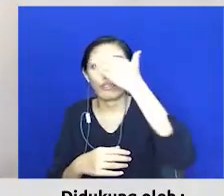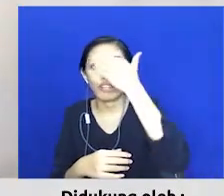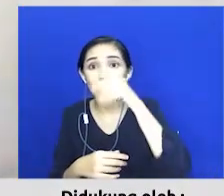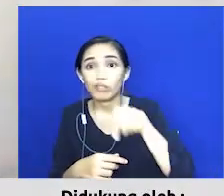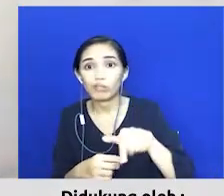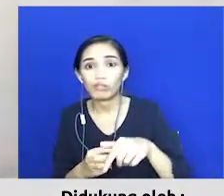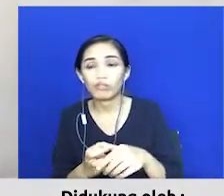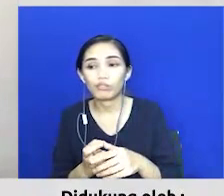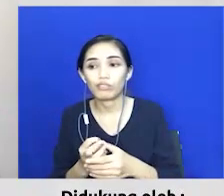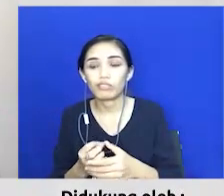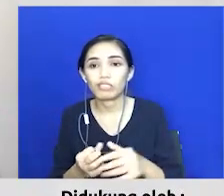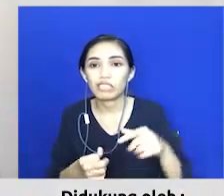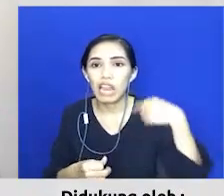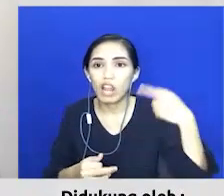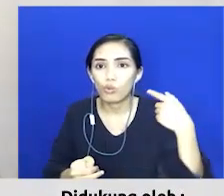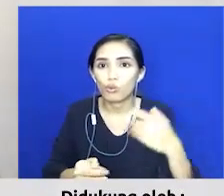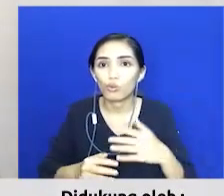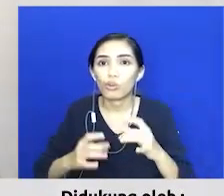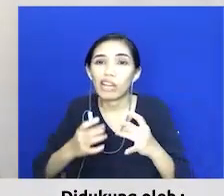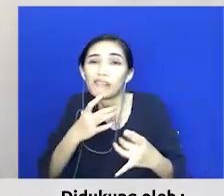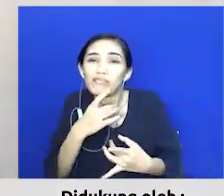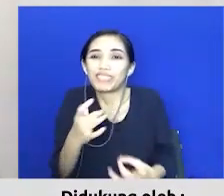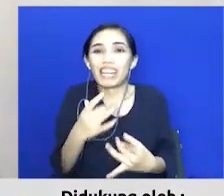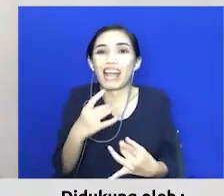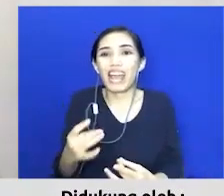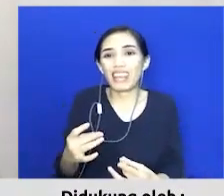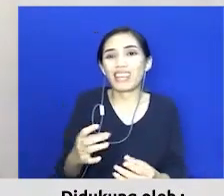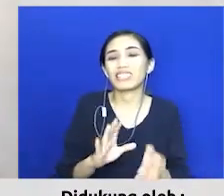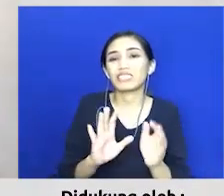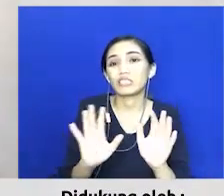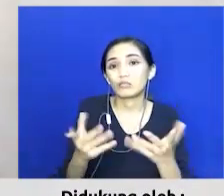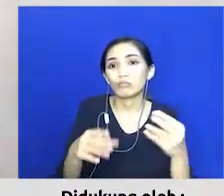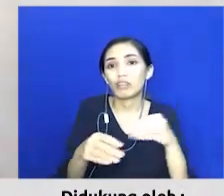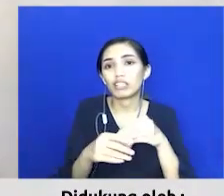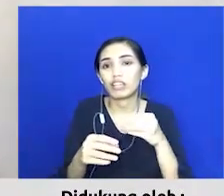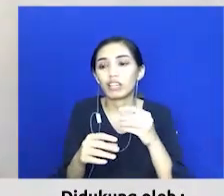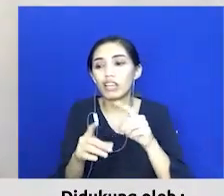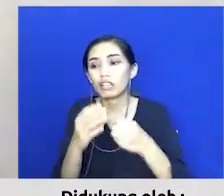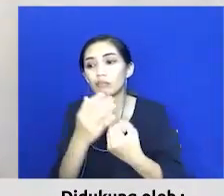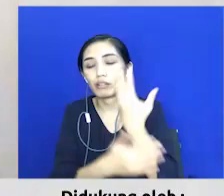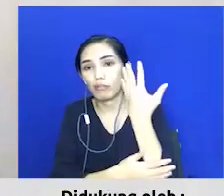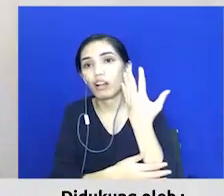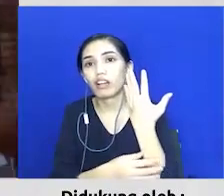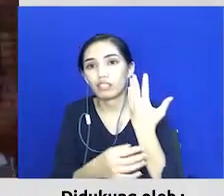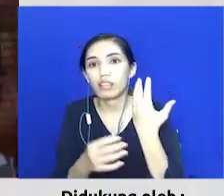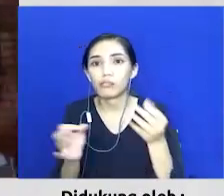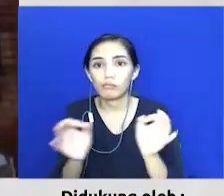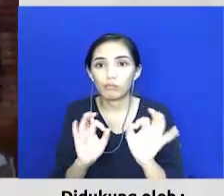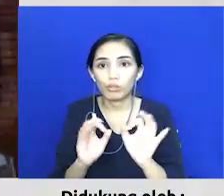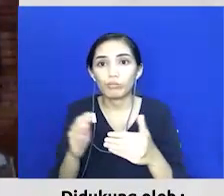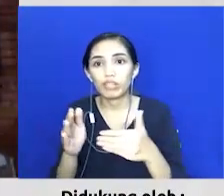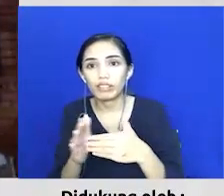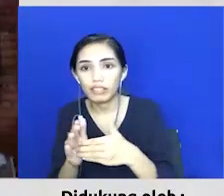80-90-an dan terus sampai sekarang. Jadi film itu selalu memang apa ya, sangat exciting gitu ya, menjadi bagian